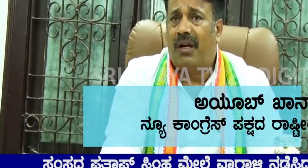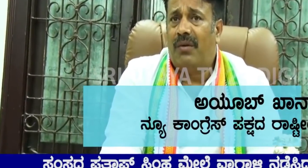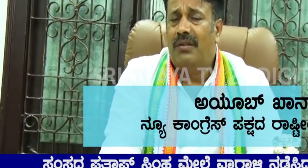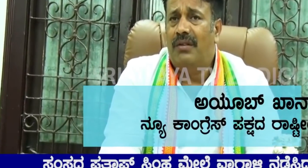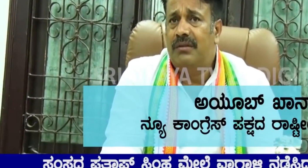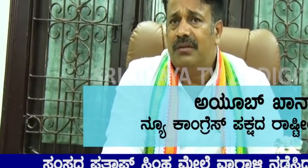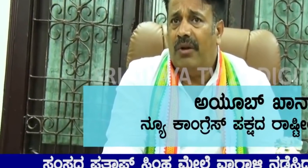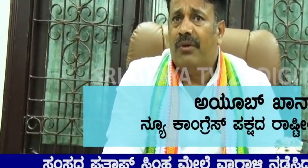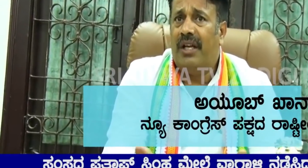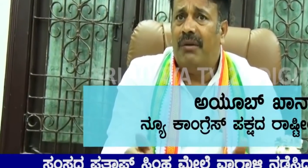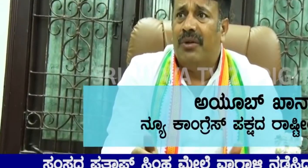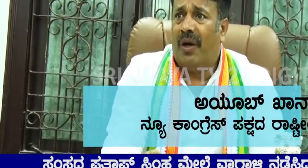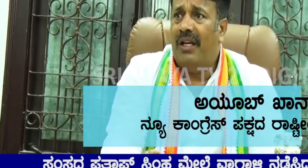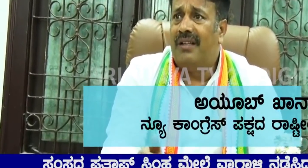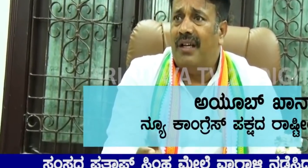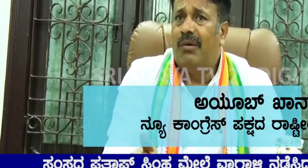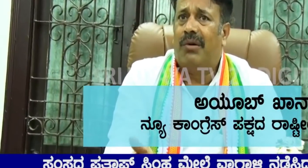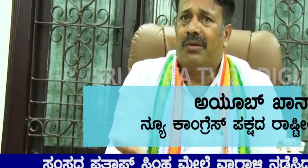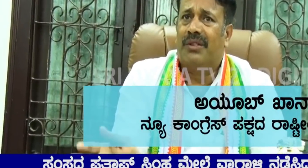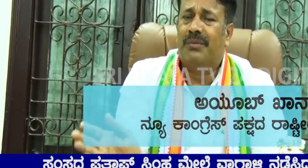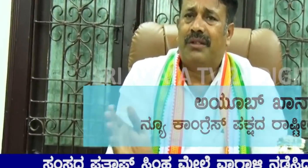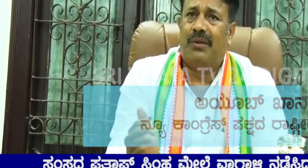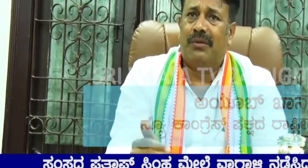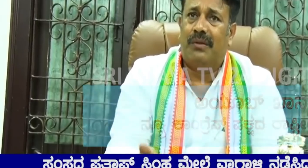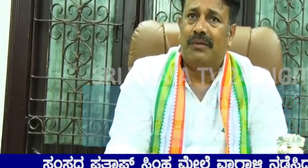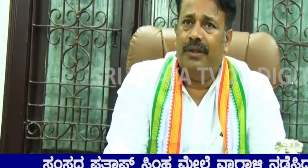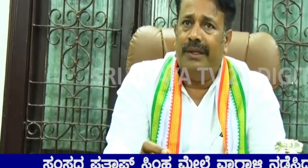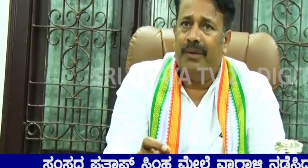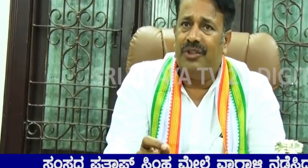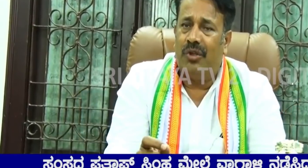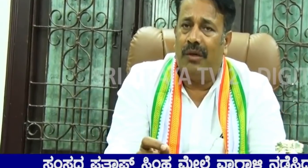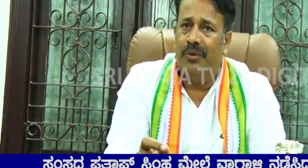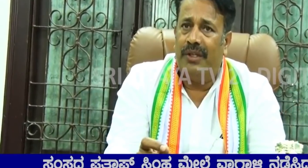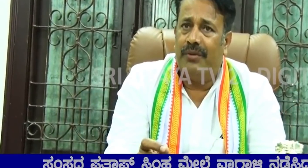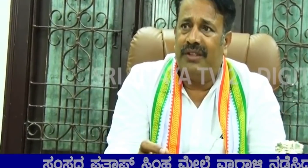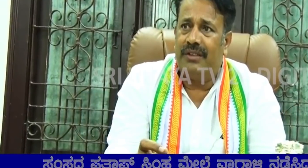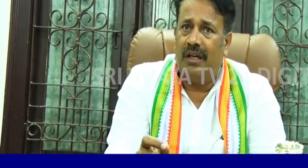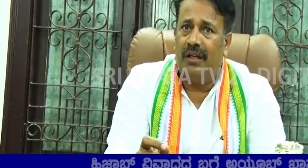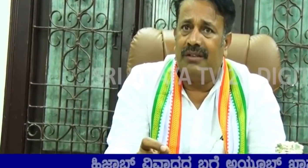ಕೇಳ್ತಿದ್ರೆ, ಹಾಗಾದ್ರೆ ನಿನ್ನೆ ನಿನ್ನ ನಿನ್ನ ಧರ್ಮಕ್ಕೆ ಅಲ್ಲನ್ಗೆ ನಾನು ಹೇಳ್ಬಿಟ್ಟು ಕ್ಷಮೆ ಕೇಳಿದ್ರೆ ಮುಗ್ದೋಯ್ತು, ಅಲ್ಲಿಗೆ ಜ್ಞಾನ ಇಲ್ವಾ ಅಷ್ಟು